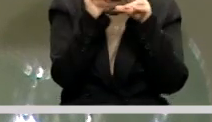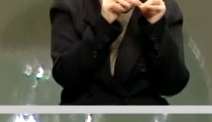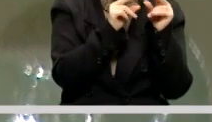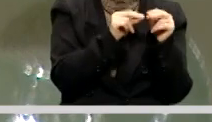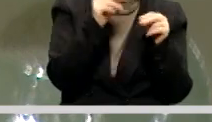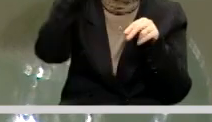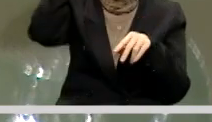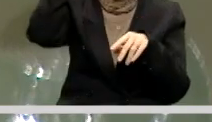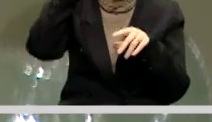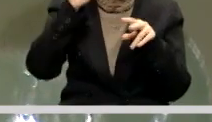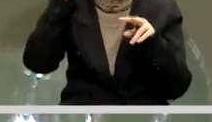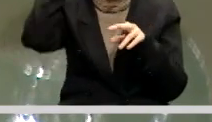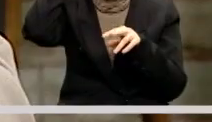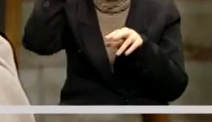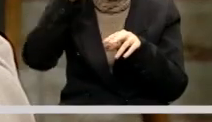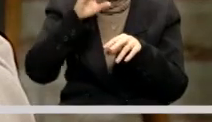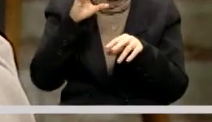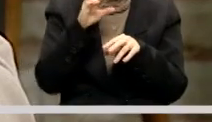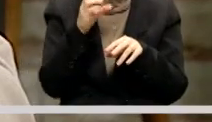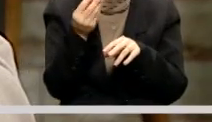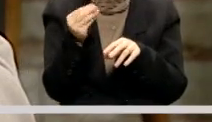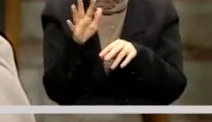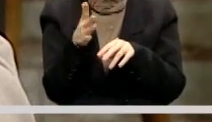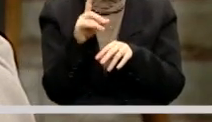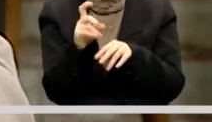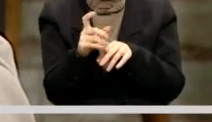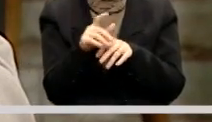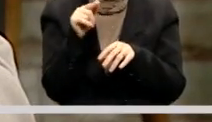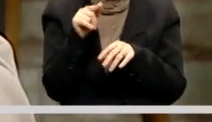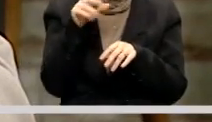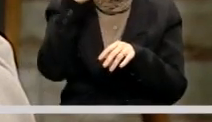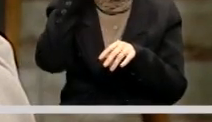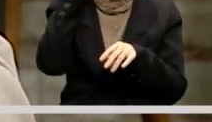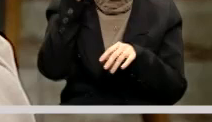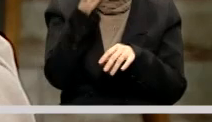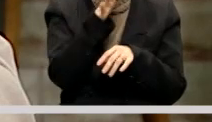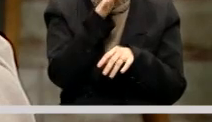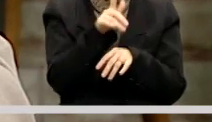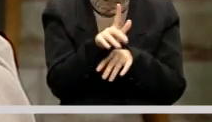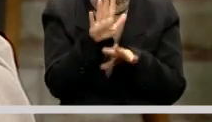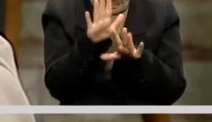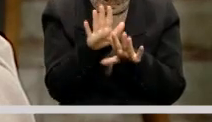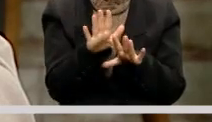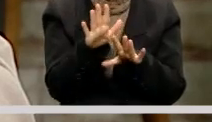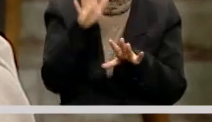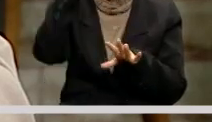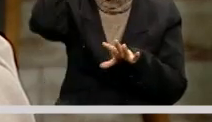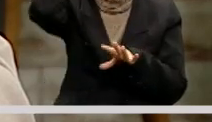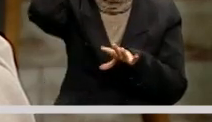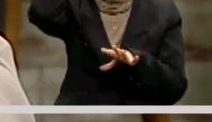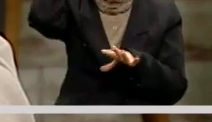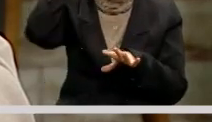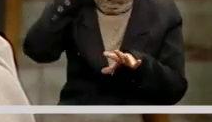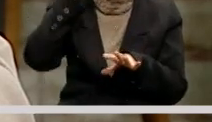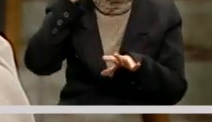mi? İhtimal var mıdır diye sormuş. Ya anlattığı şeyde ağrı karakterini de bilmek gerekiyor. Ama migrende, çocukluk çağı